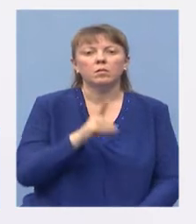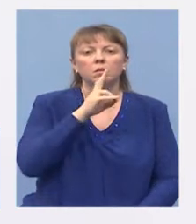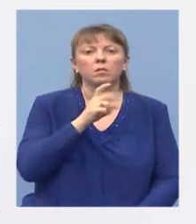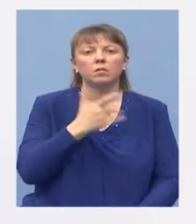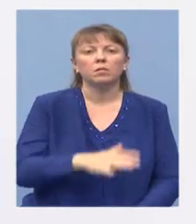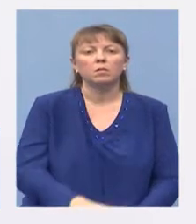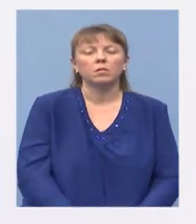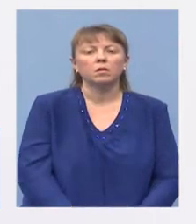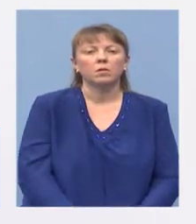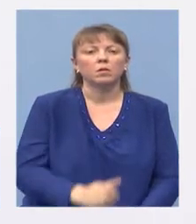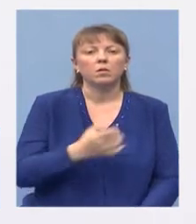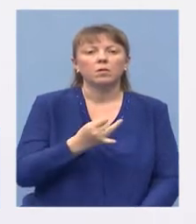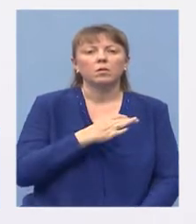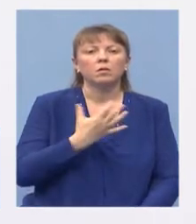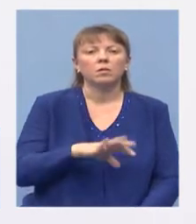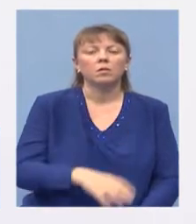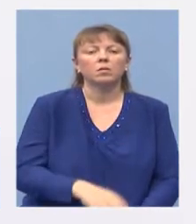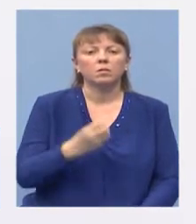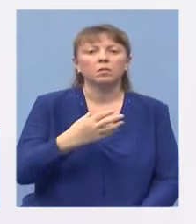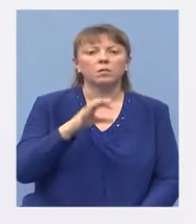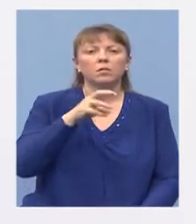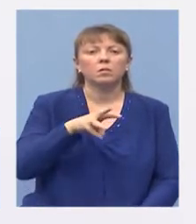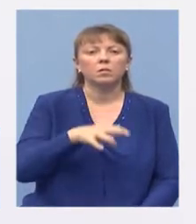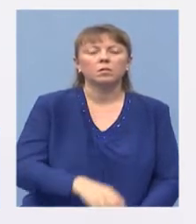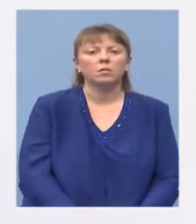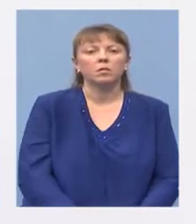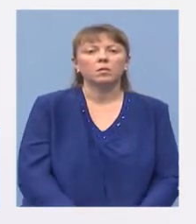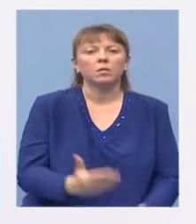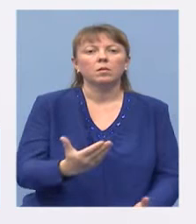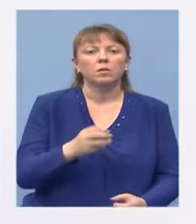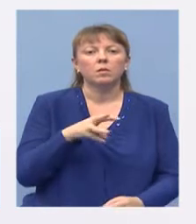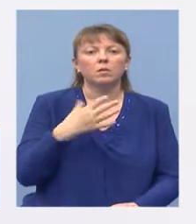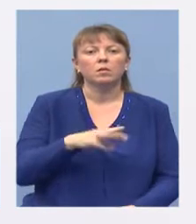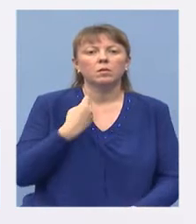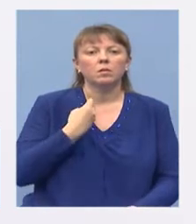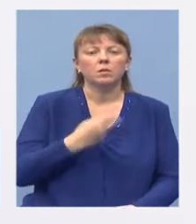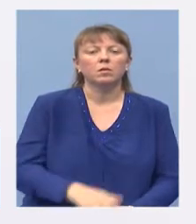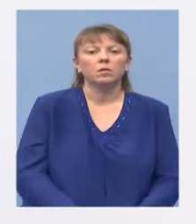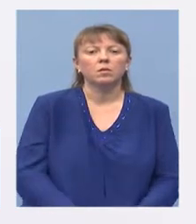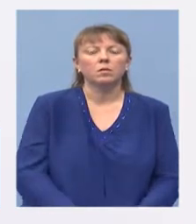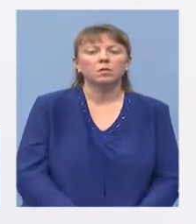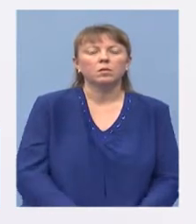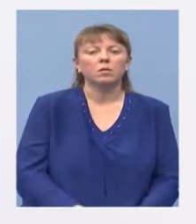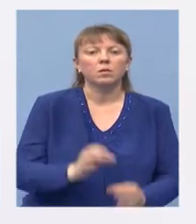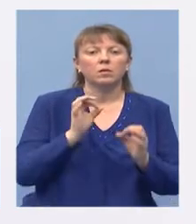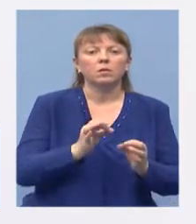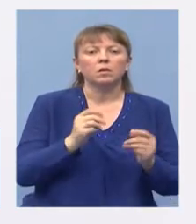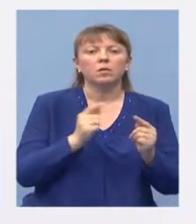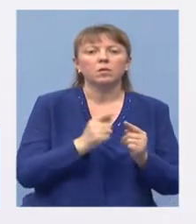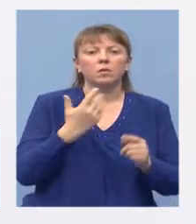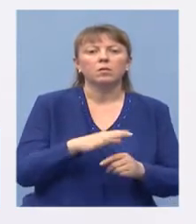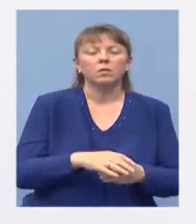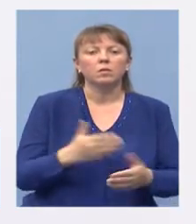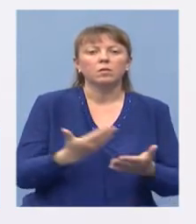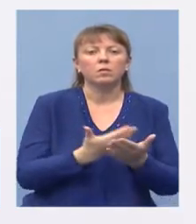госуслуге, составляет в среднем 15 минут. За эти 15 минут мы должны максимально оказать правильную точность